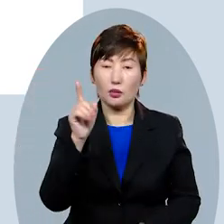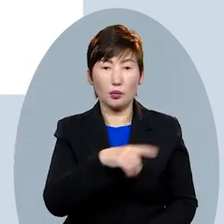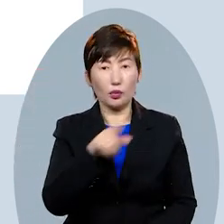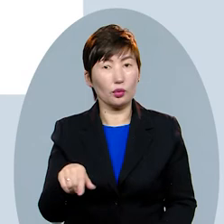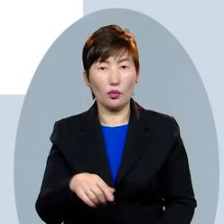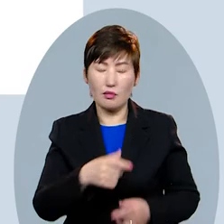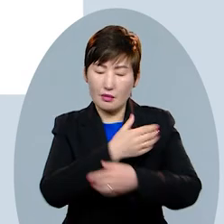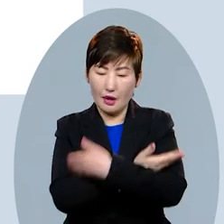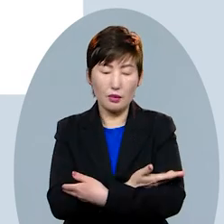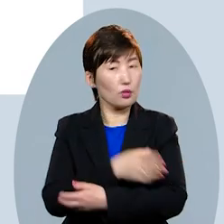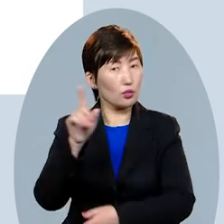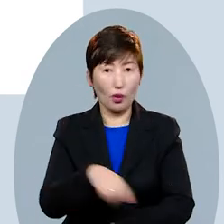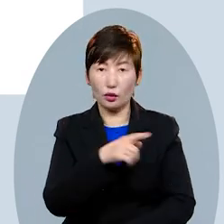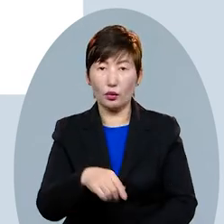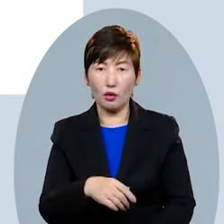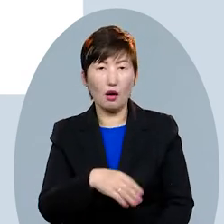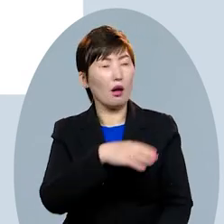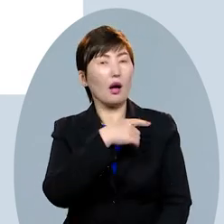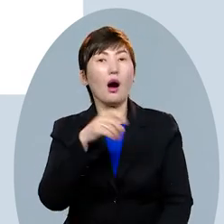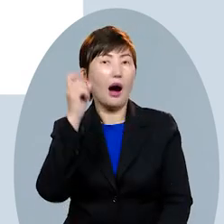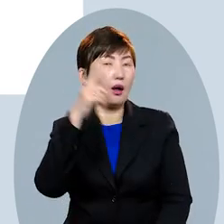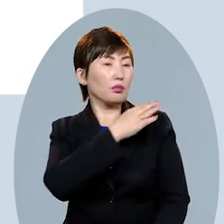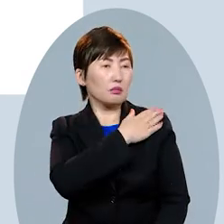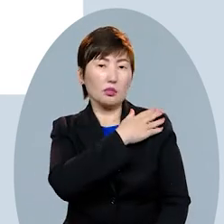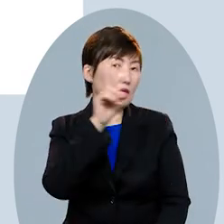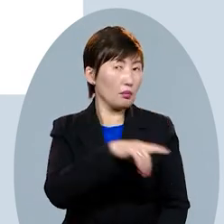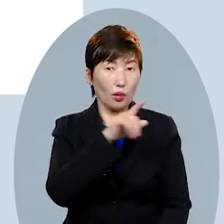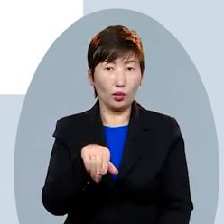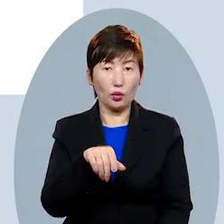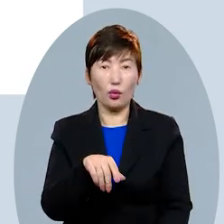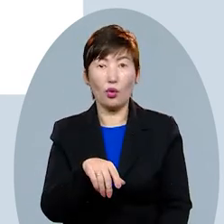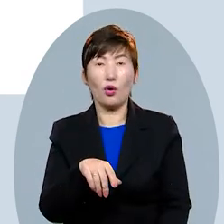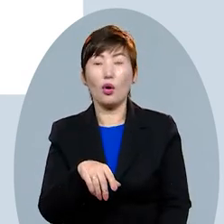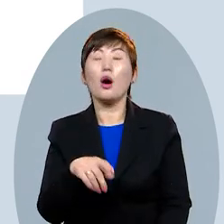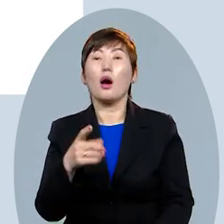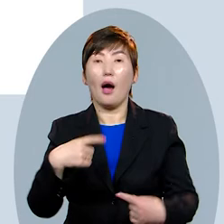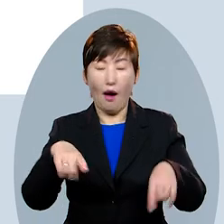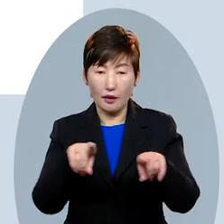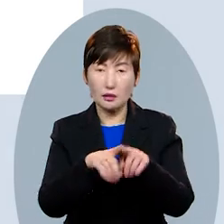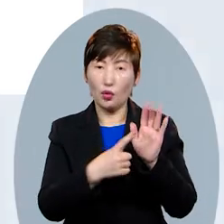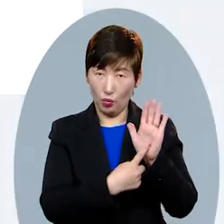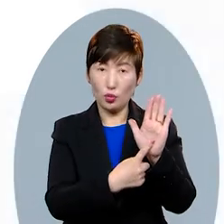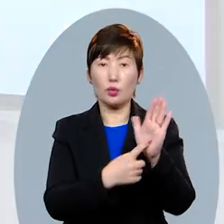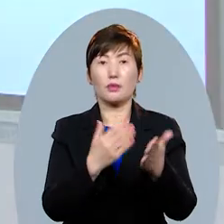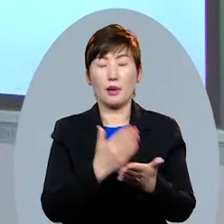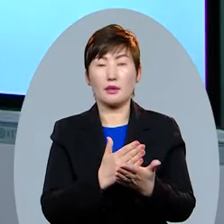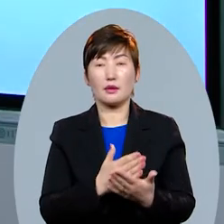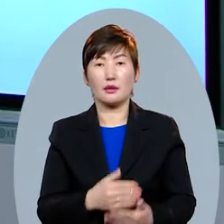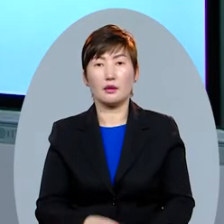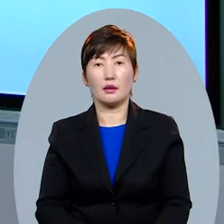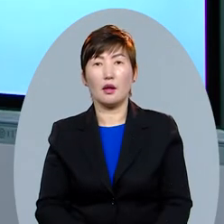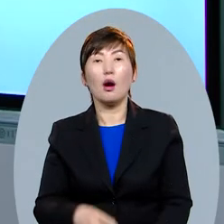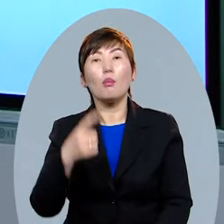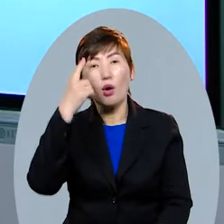зангаж ярьдаггүй, ахмад насны мөрөн дээр гараа тавьдаггүй гих мэдчлэнгээр хүүхдээ хүмүүжүүлж ухааруулж ирсэн. За би